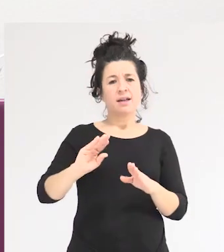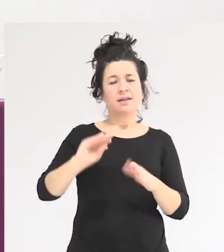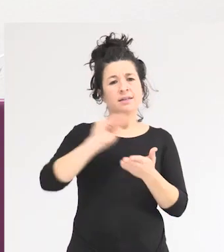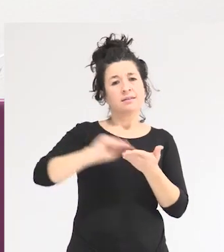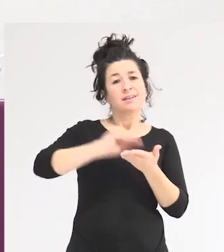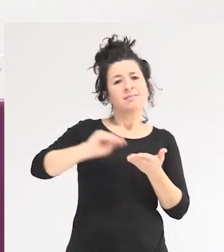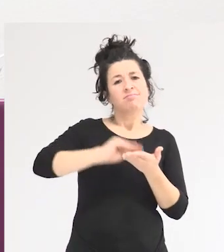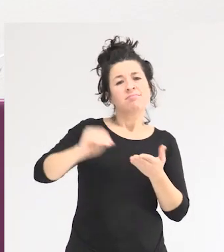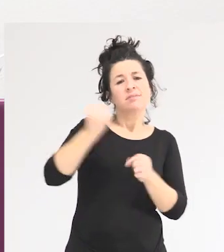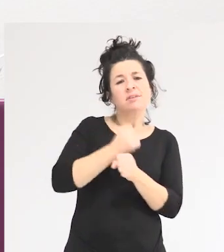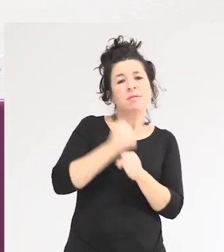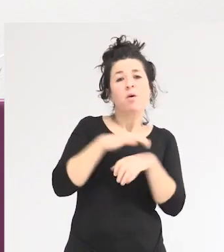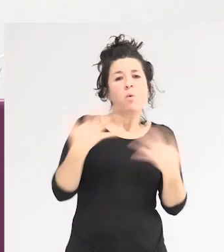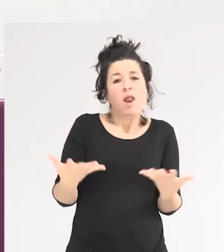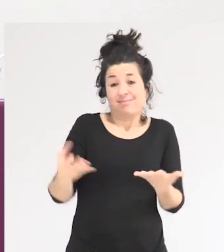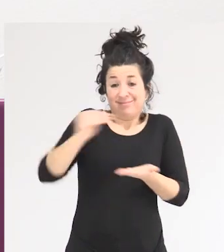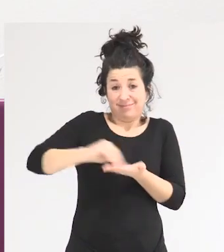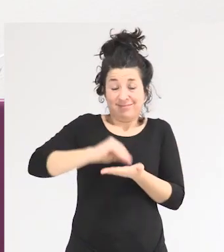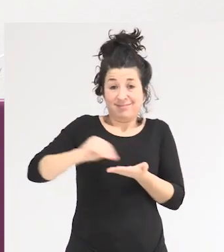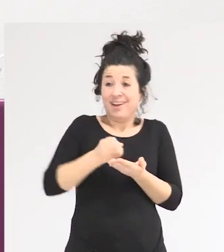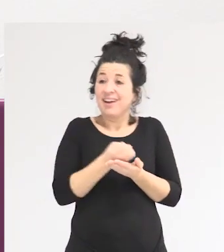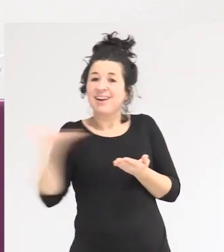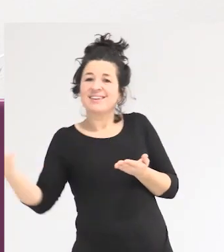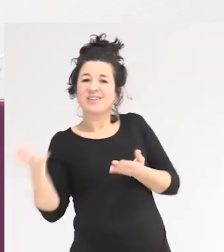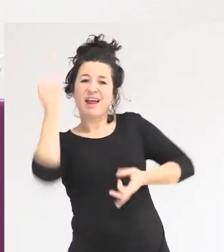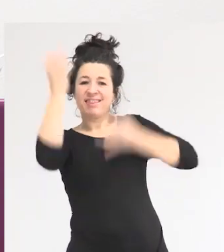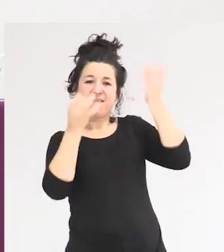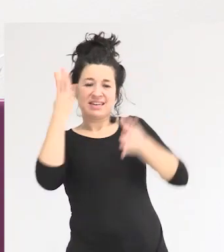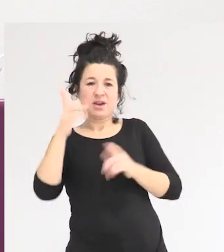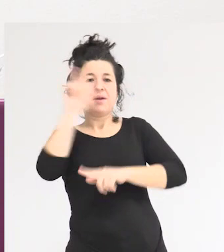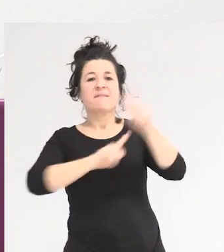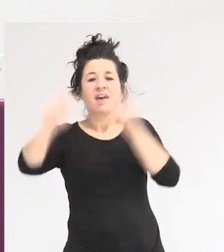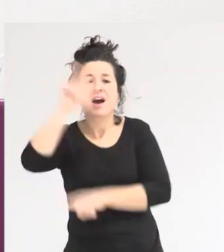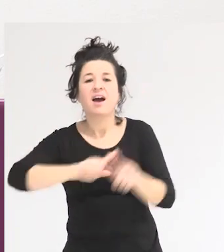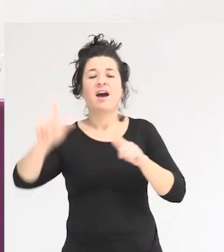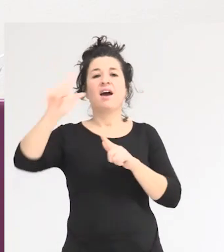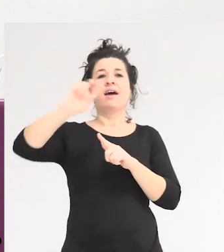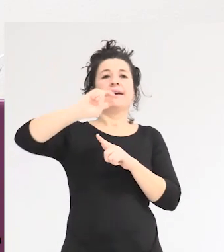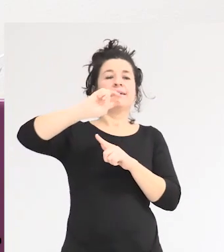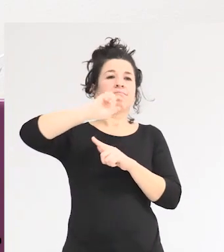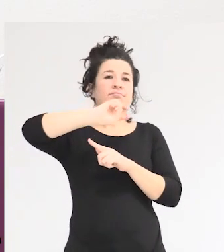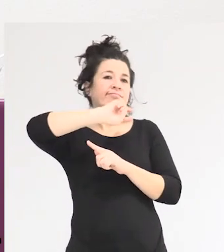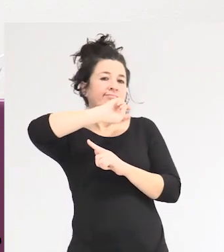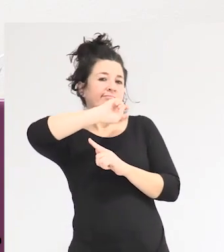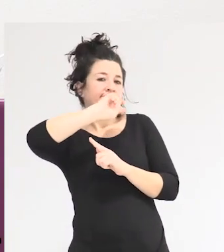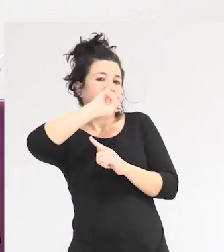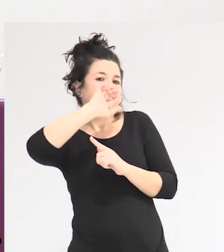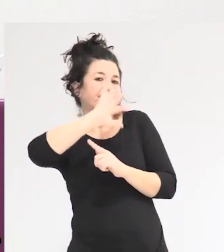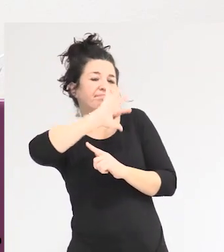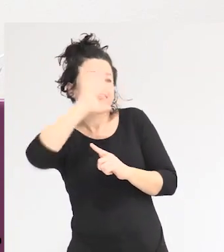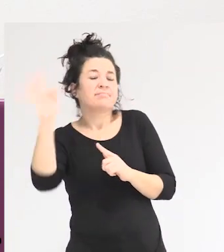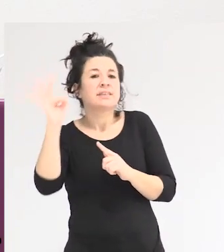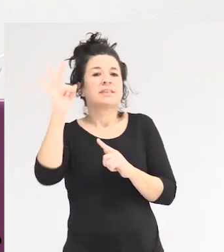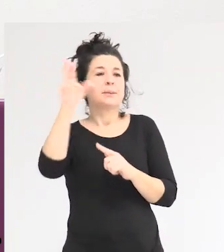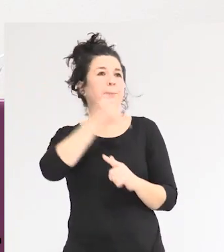Idazlearen lana idaztea da. Bestea da divertimentu bat, ez? Bidaiatzearena eta ez dakite,